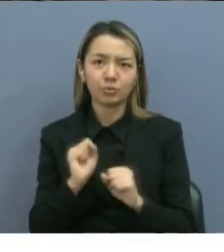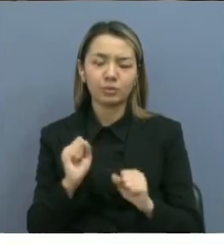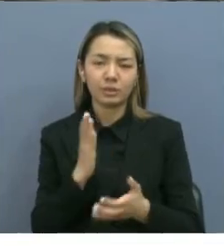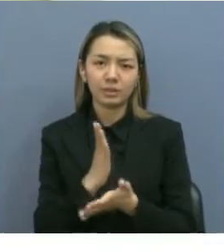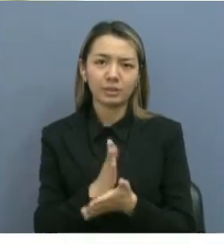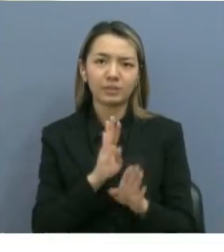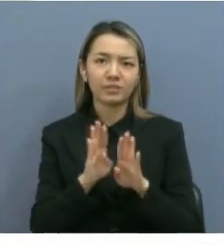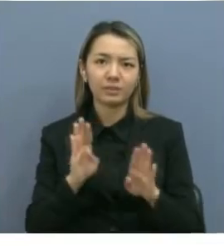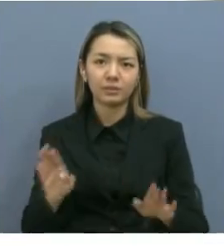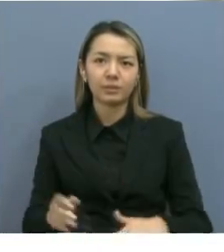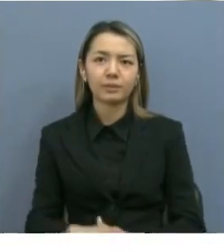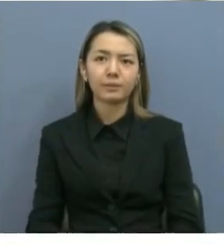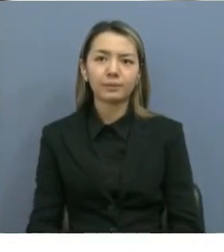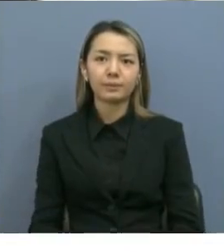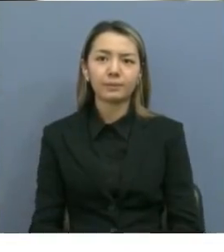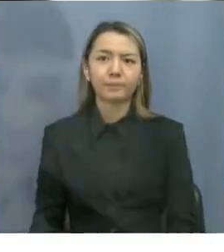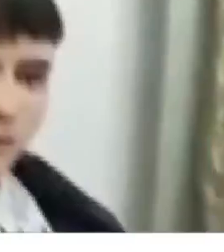бар.